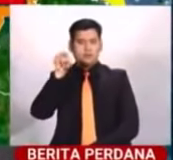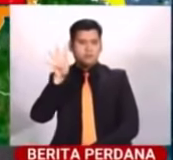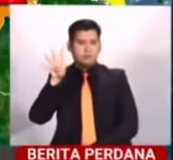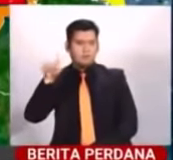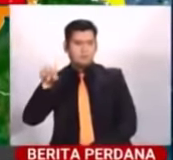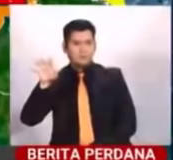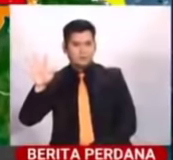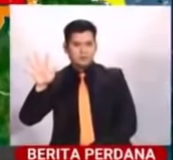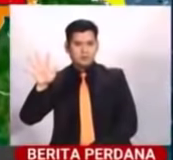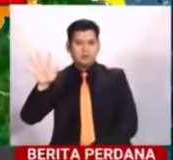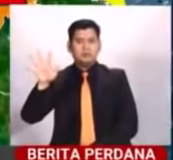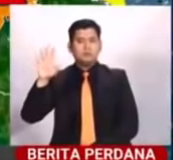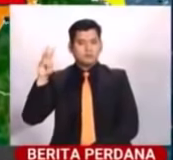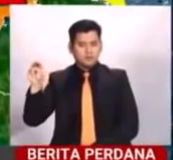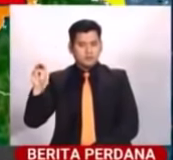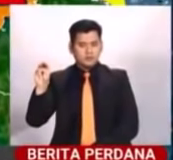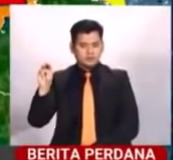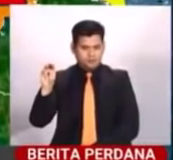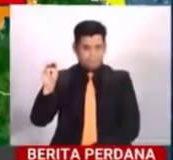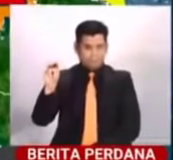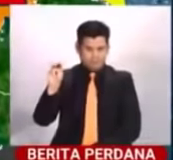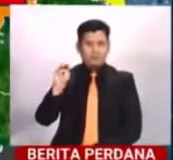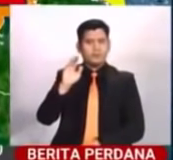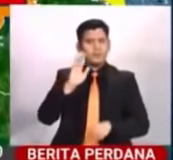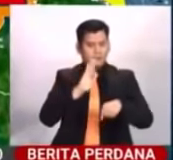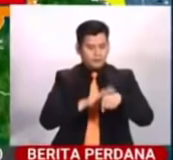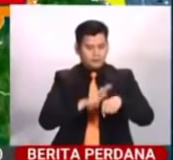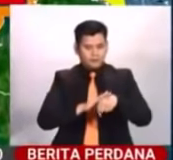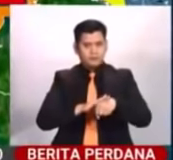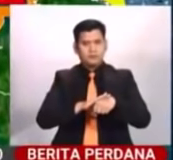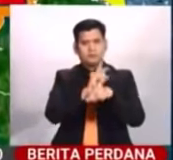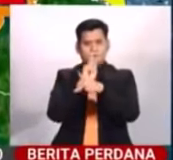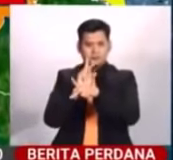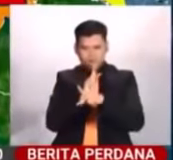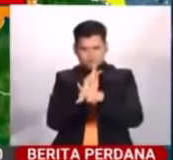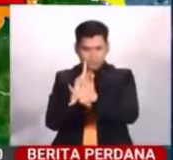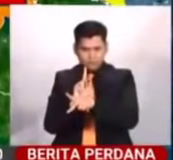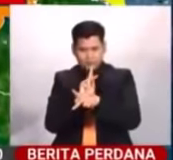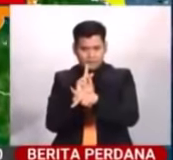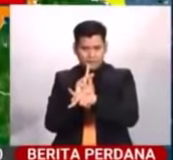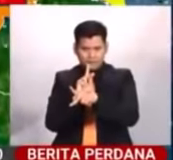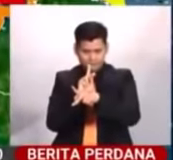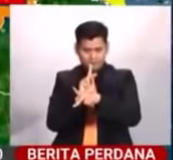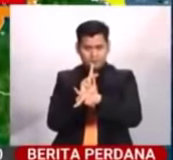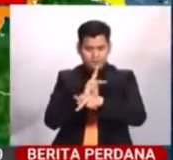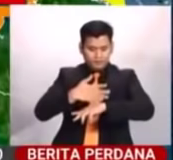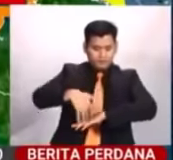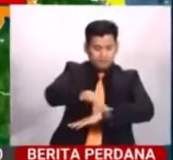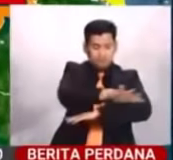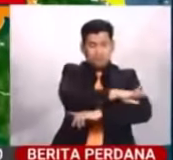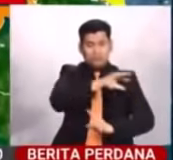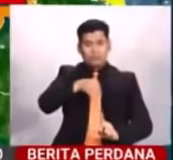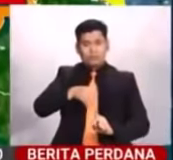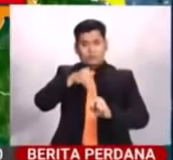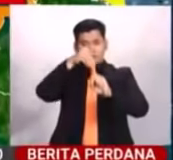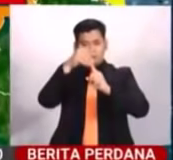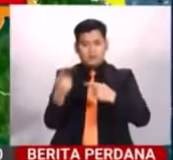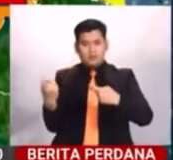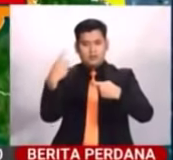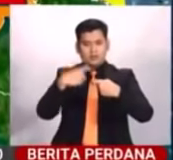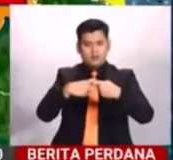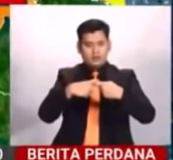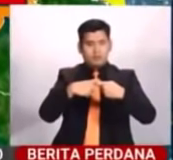meter. Map Malaysia menasihatkan penduduk awam agar sentiasa berwaspada di kawasan perairan terutamanya melibatkan perairan